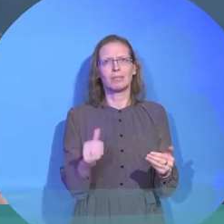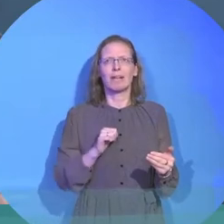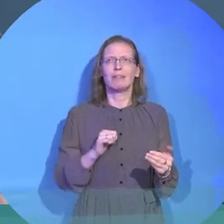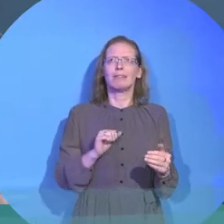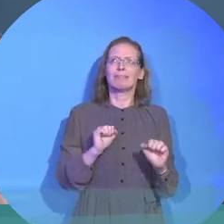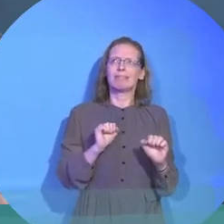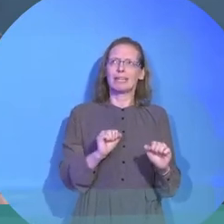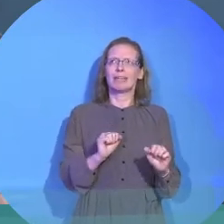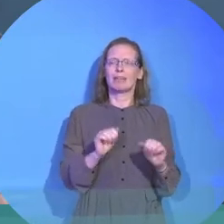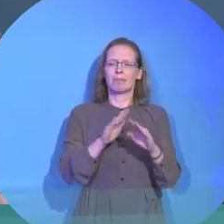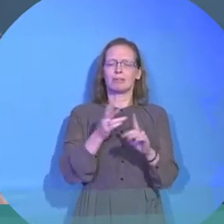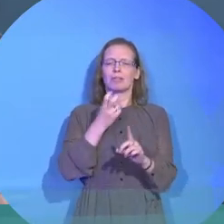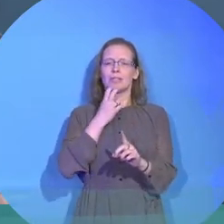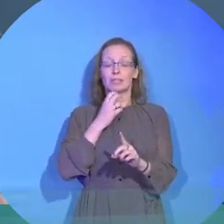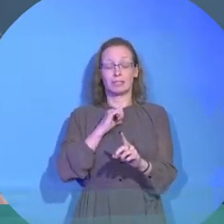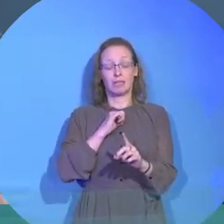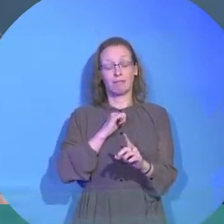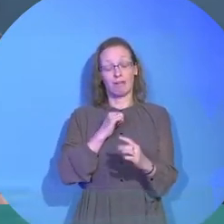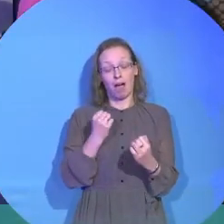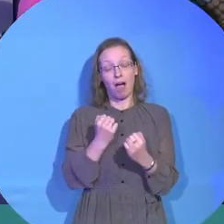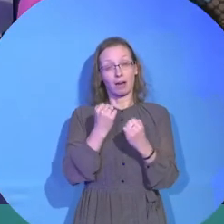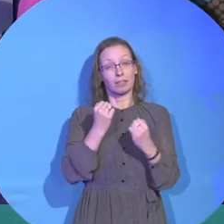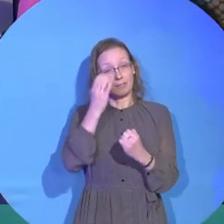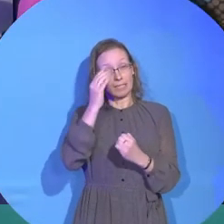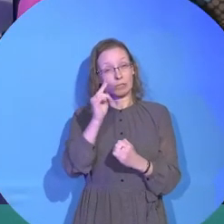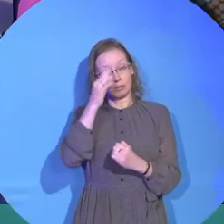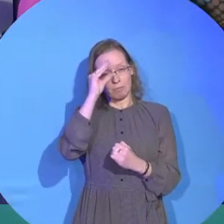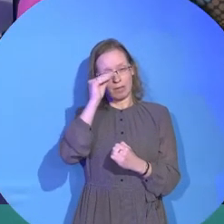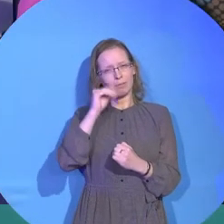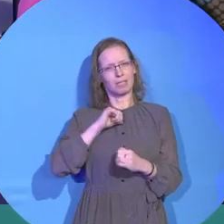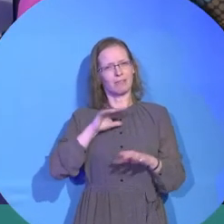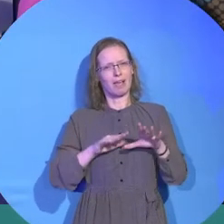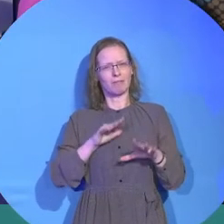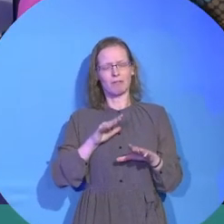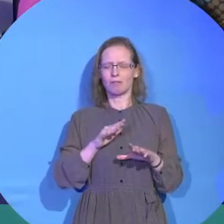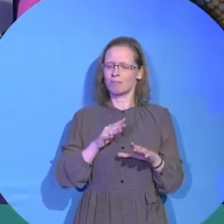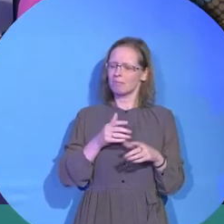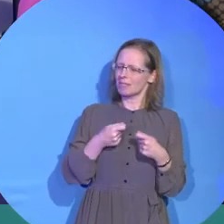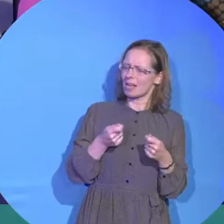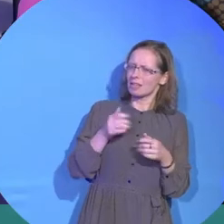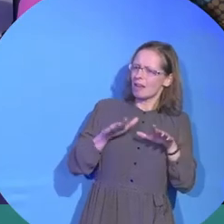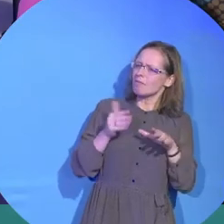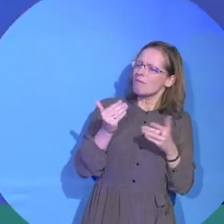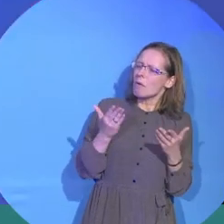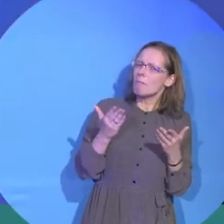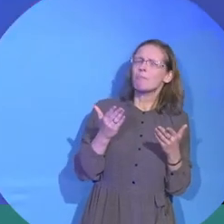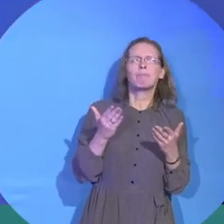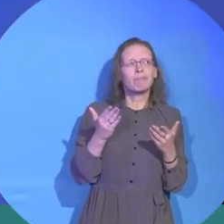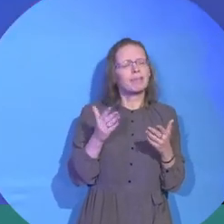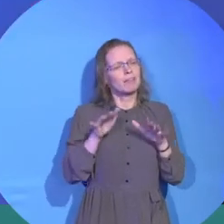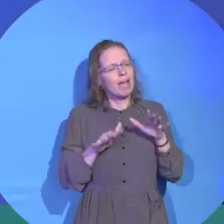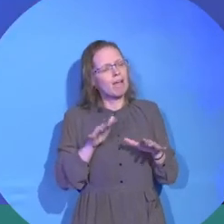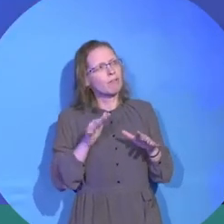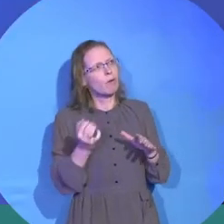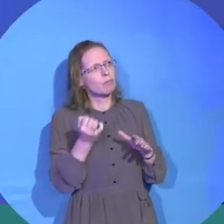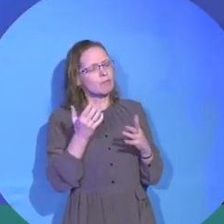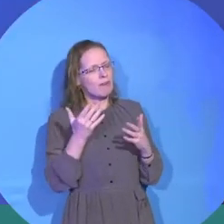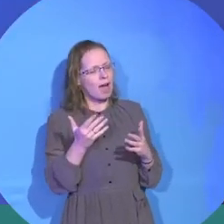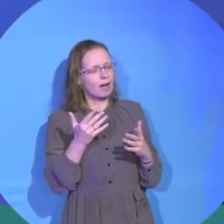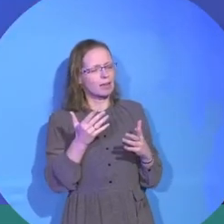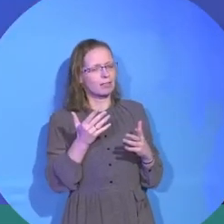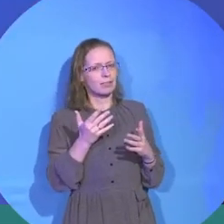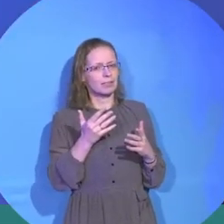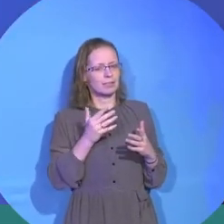ben ik actief ChristenUnie-man. Ja, want hoezo bent u gaan twijfelen? Ik ben gaan twijfelen omdat ik zo vaak hoor in mijn eigen achterban van